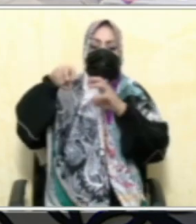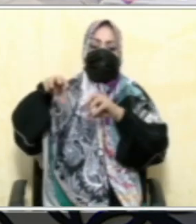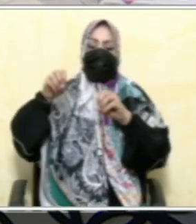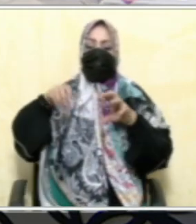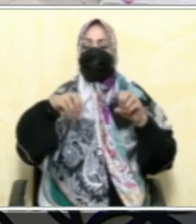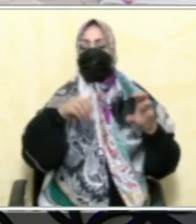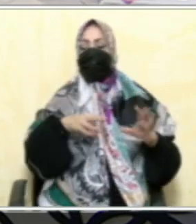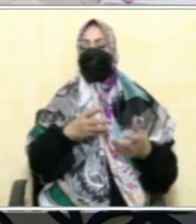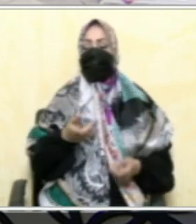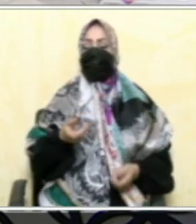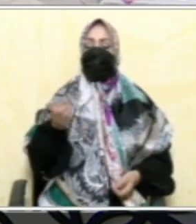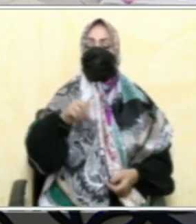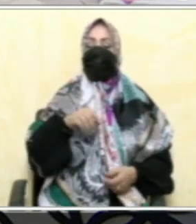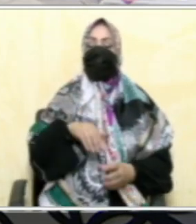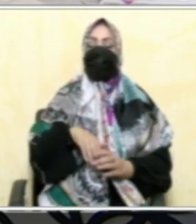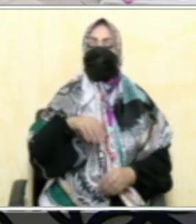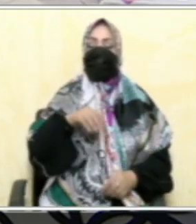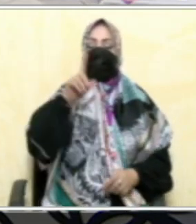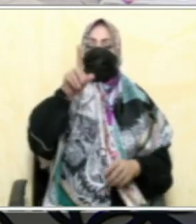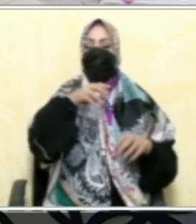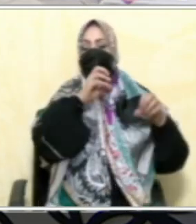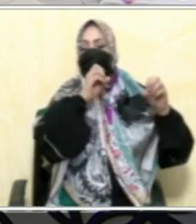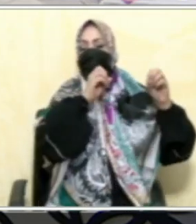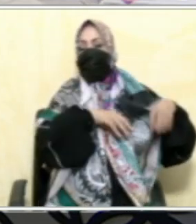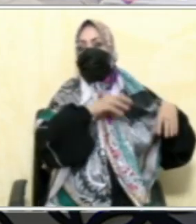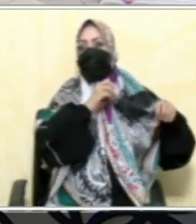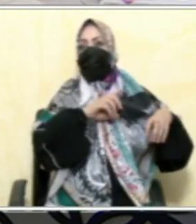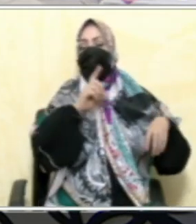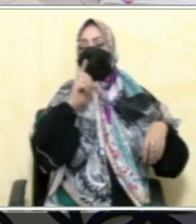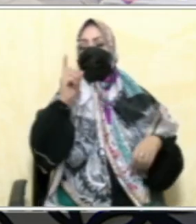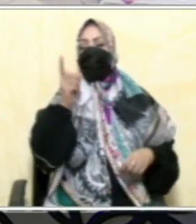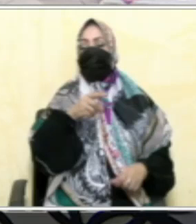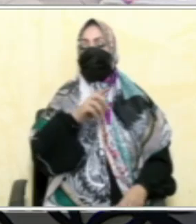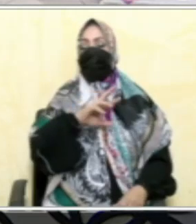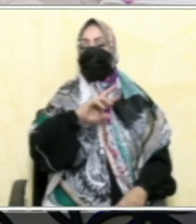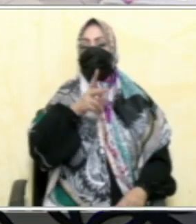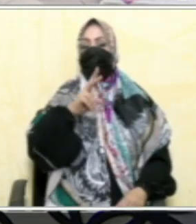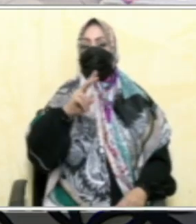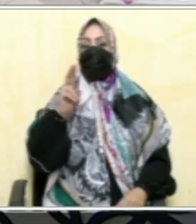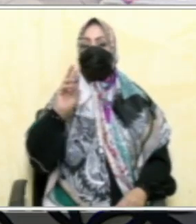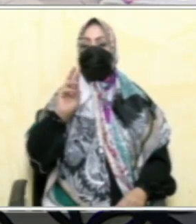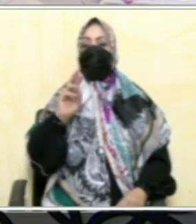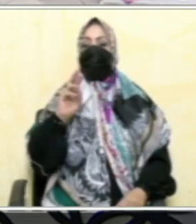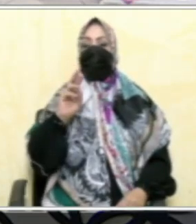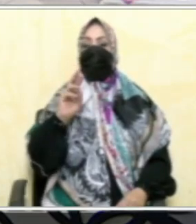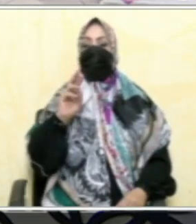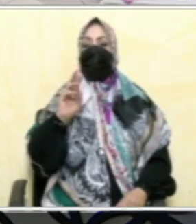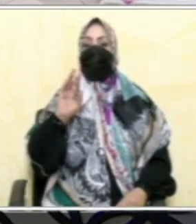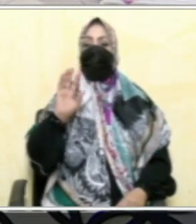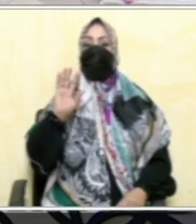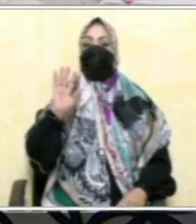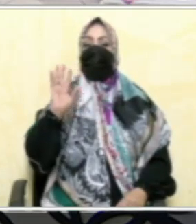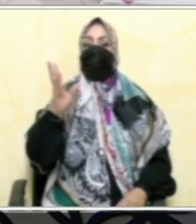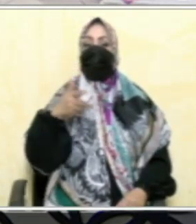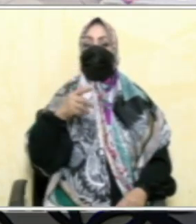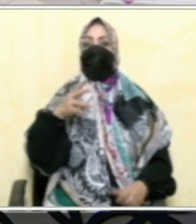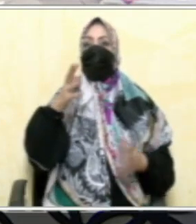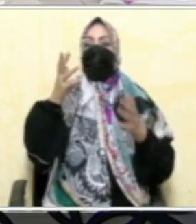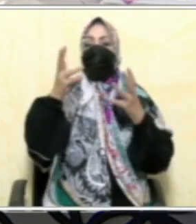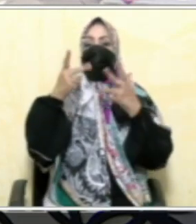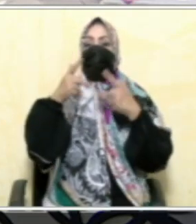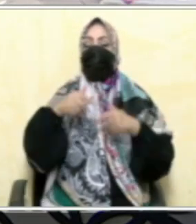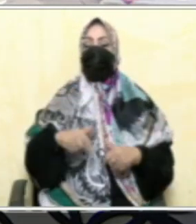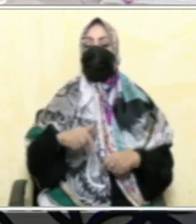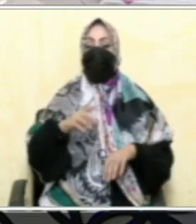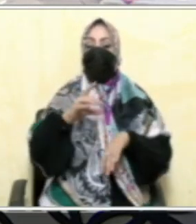أجهزة وطريق كذا، طبعا الناس المرضى هذوما. نعم. والله وانعم علينا بالنعمه، نحن ندخل الخلاء والحمد لله يا رب العالمين وميسر